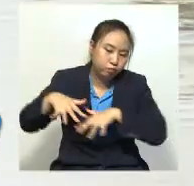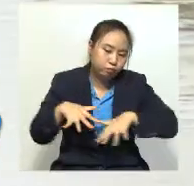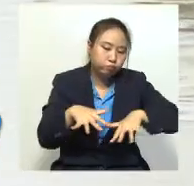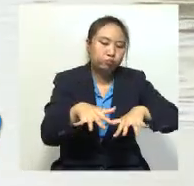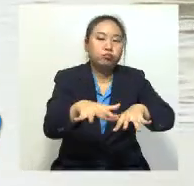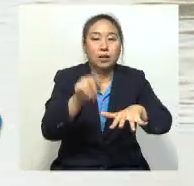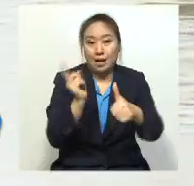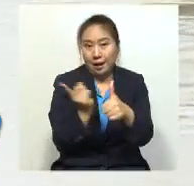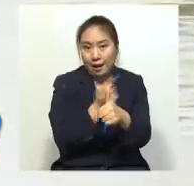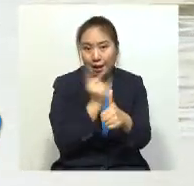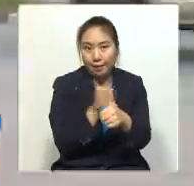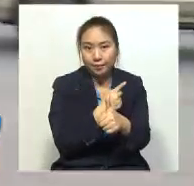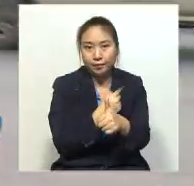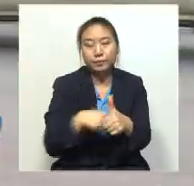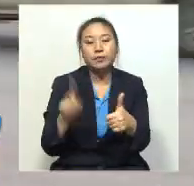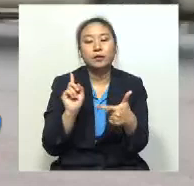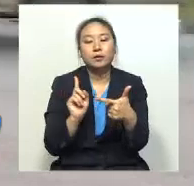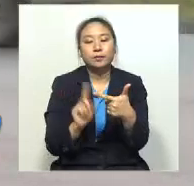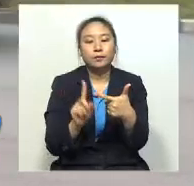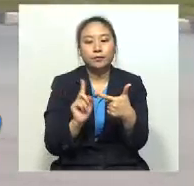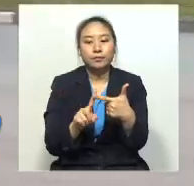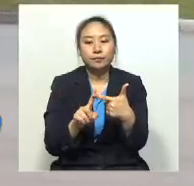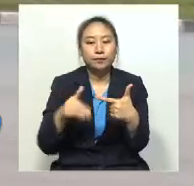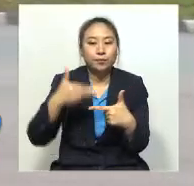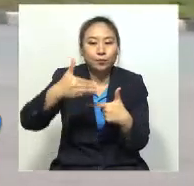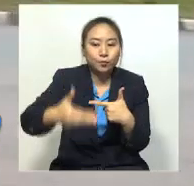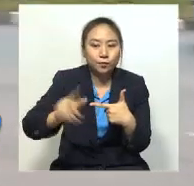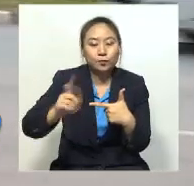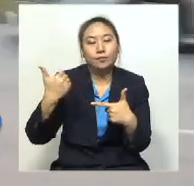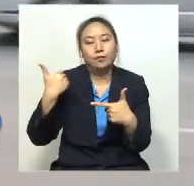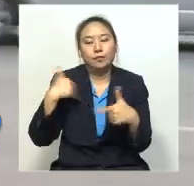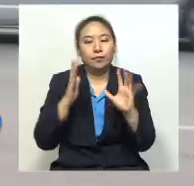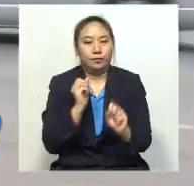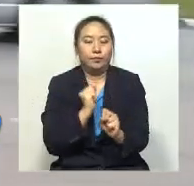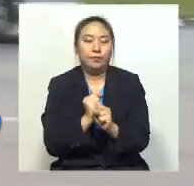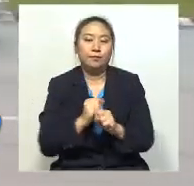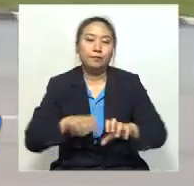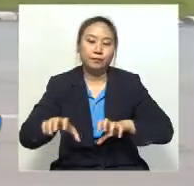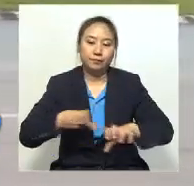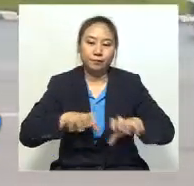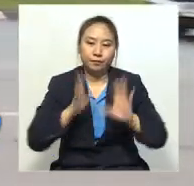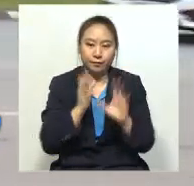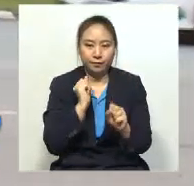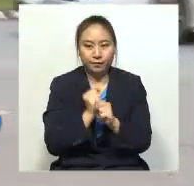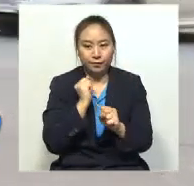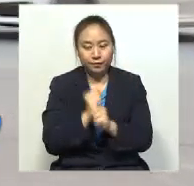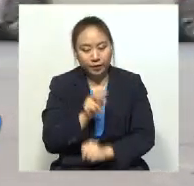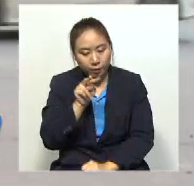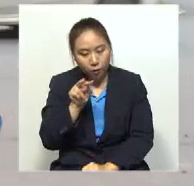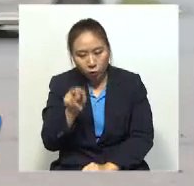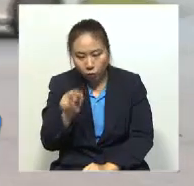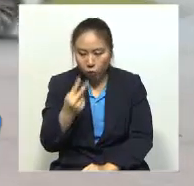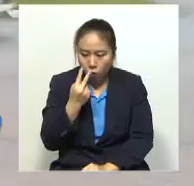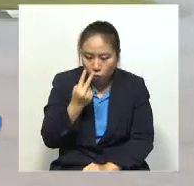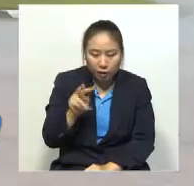นนั่นนี่คือระยะแรกนะคะ ส่วนในระยะที่2ค่ะก็จะมีการจัดเจ้าหน้าที่เป็นการจัดกำลังเนี่ยนะคะไปเฝ้าระวังสถาน